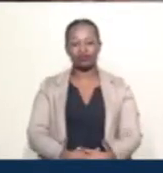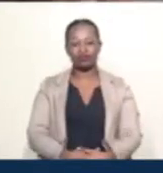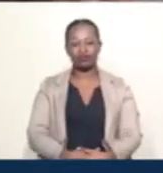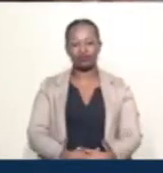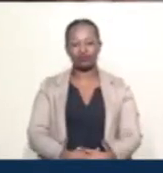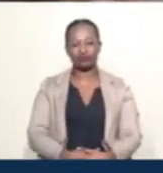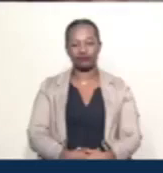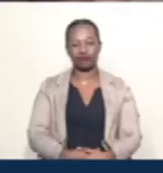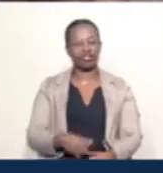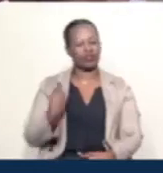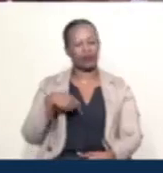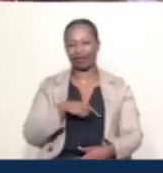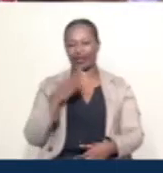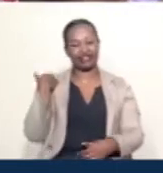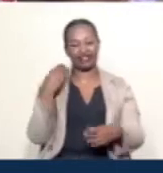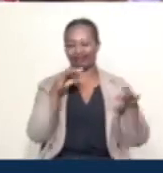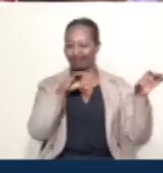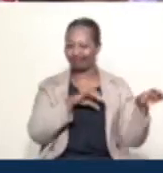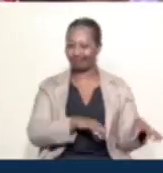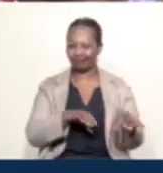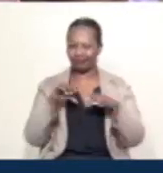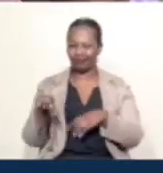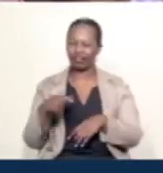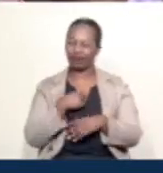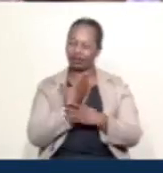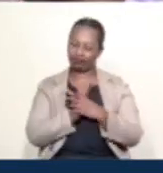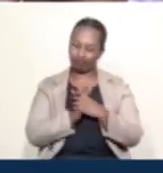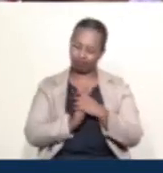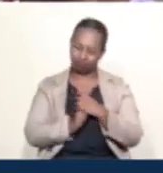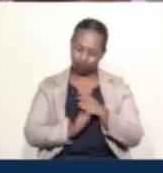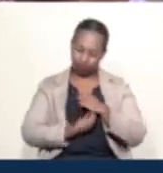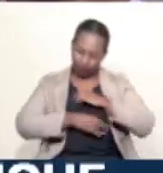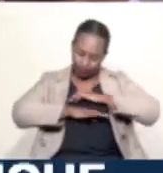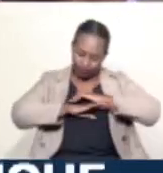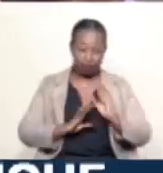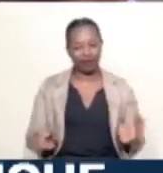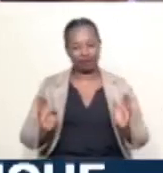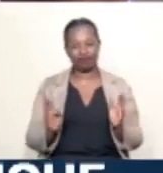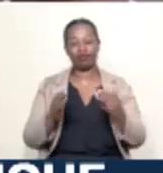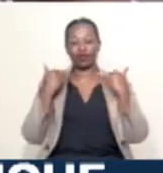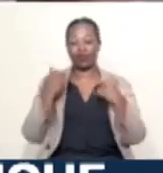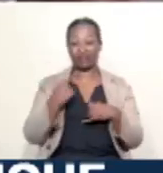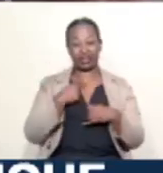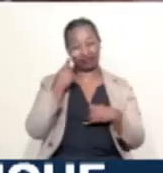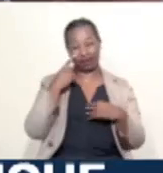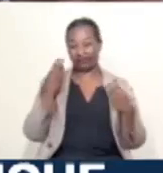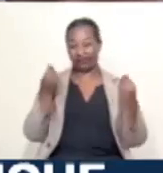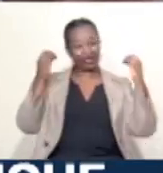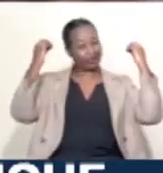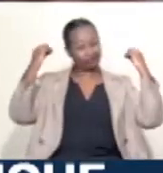kabisa twarakubititse cyane njyewe narahombye pe rwose nasubiye kwisuka ubu mbona hano nta kintu na kimwe